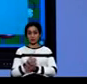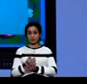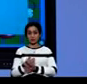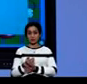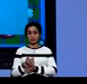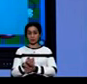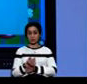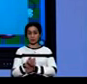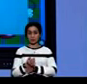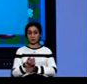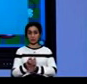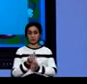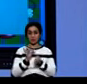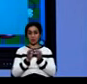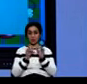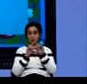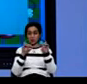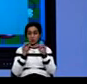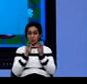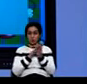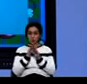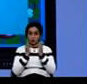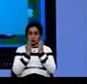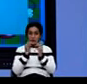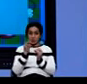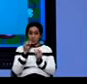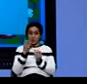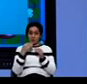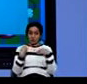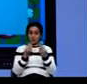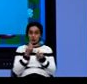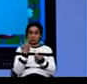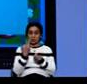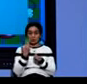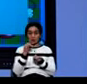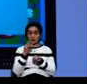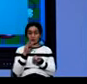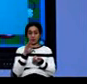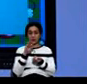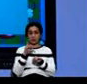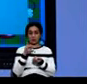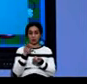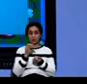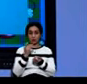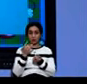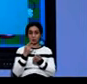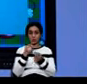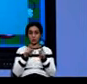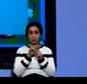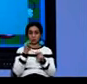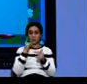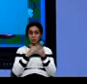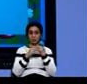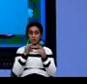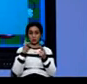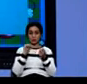и. Читаем предложение полностью. Карим дал три фиалки Гуле.